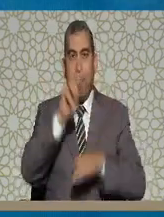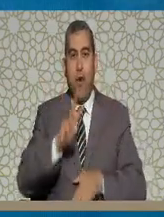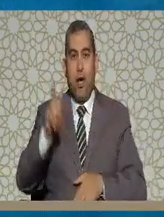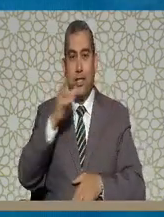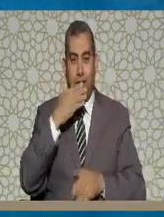السلامه